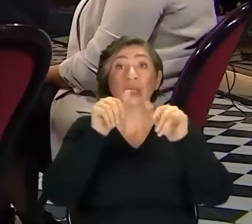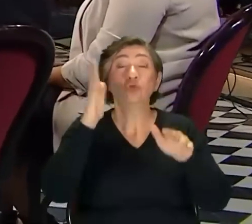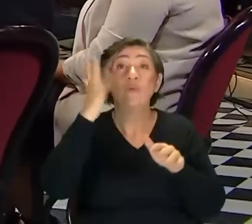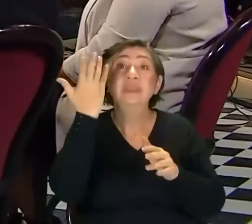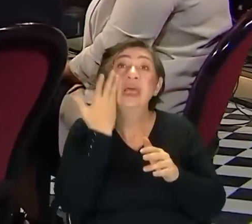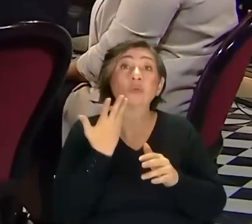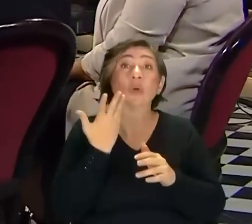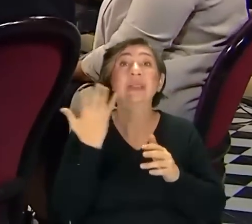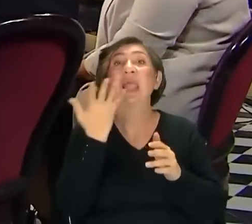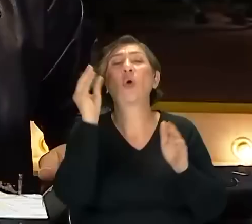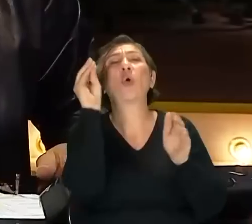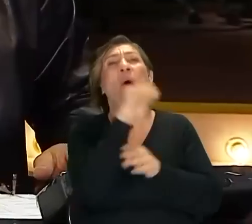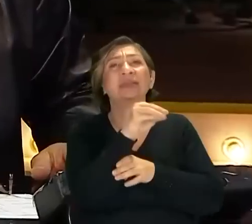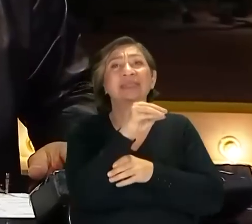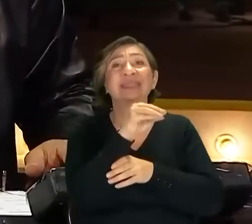seyrediliyor. Evet.